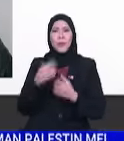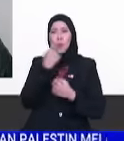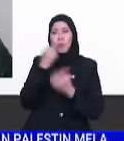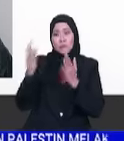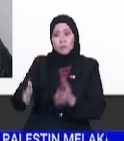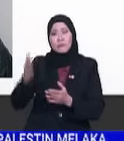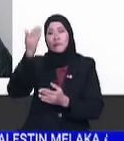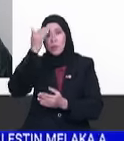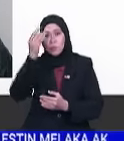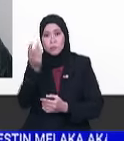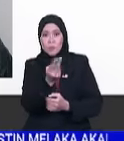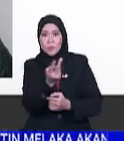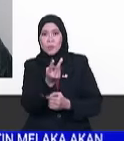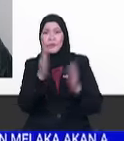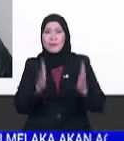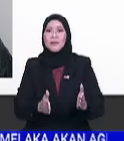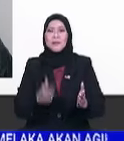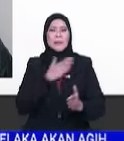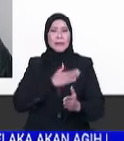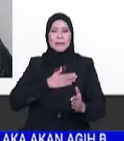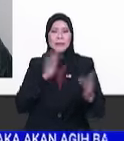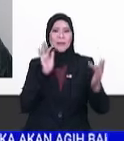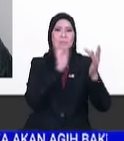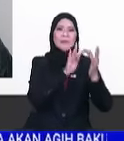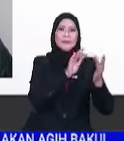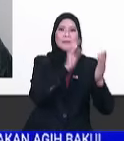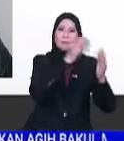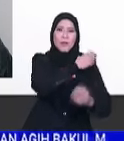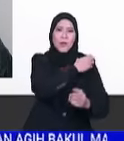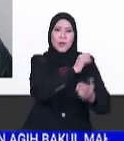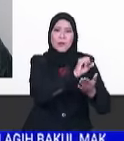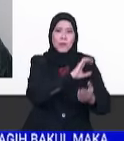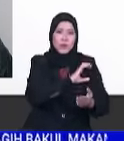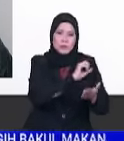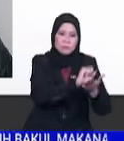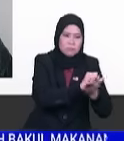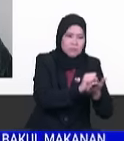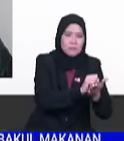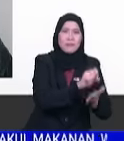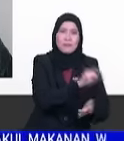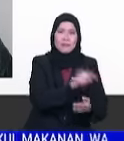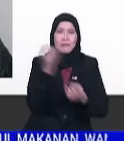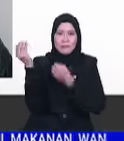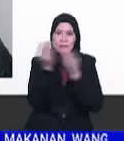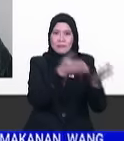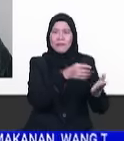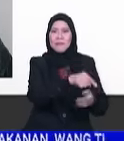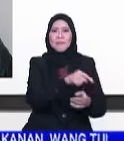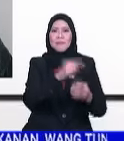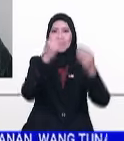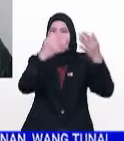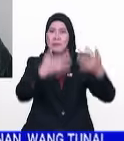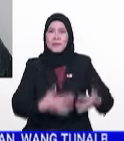lelaki tersebut diminta menghubungi Pegawai Penyiasat Muhammad Izhar Hendri Sani menerusi maklumat